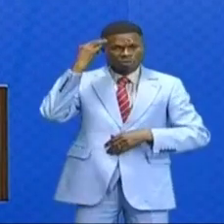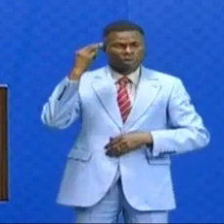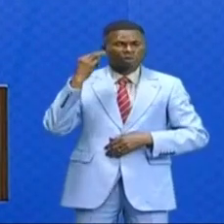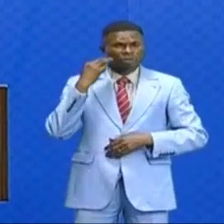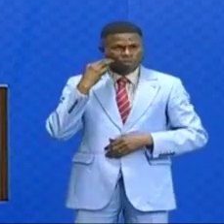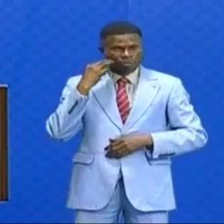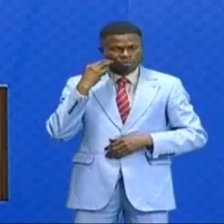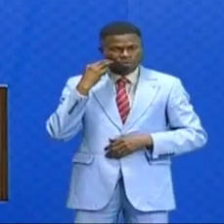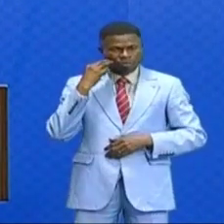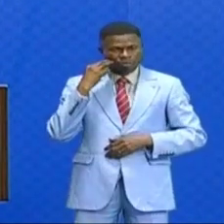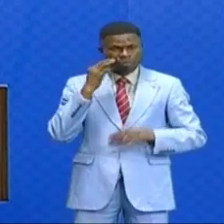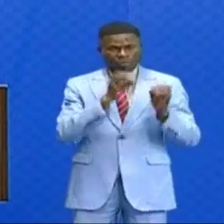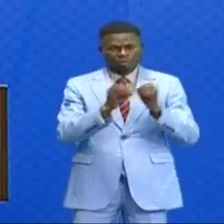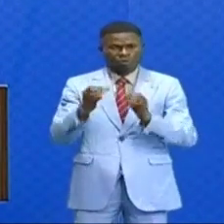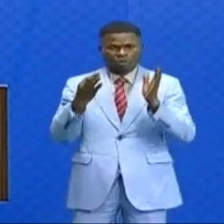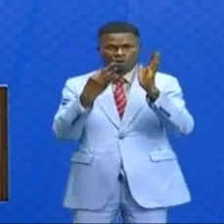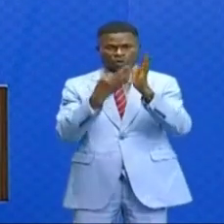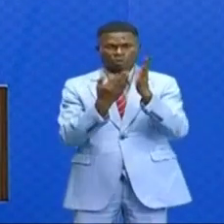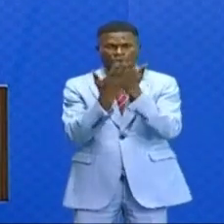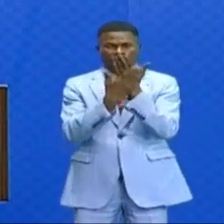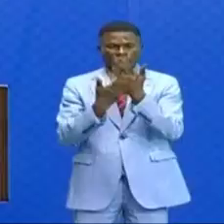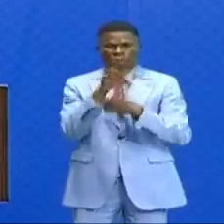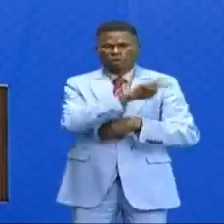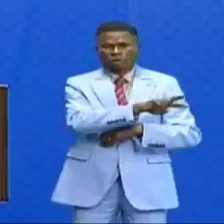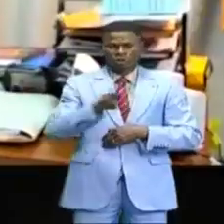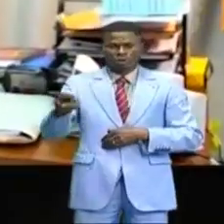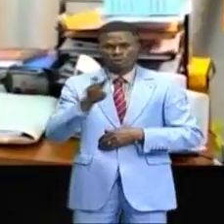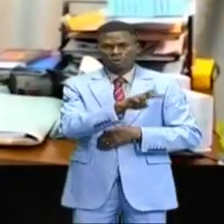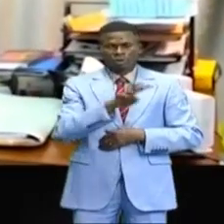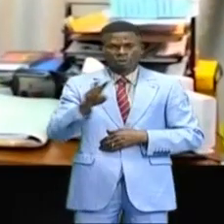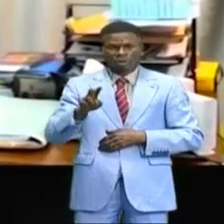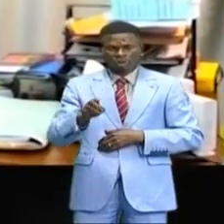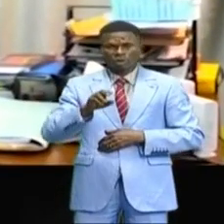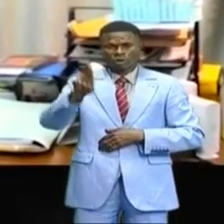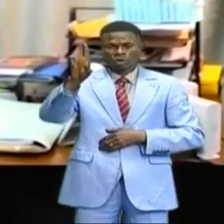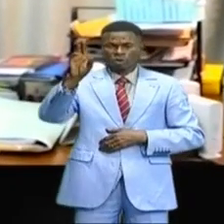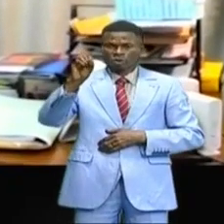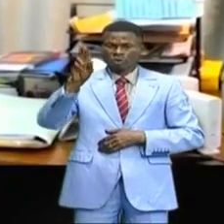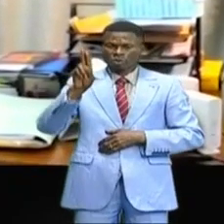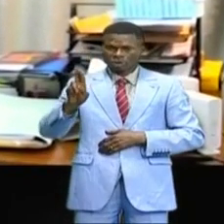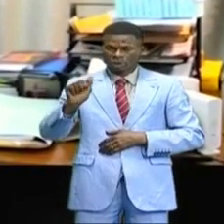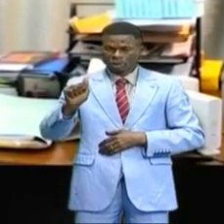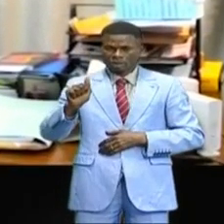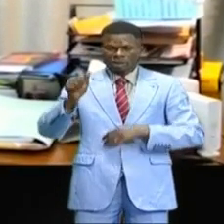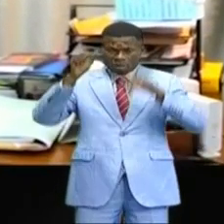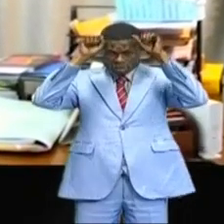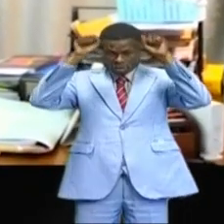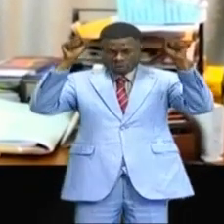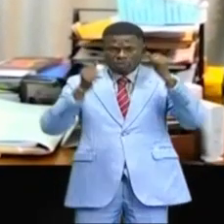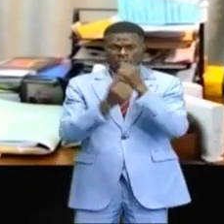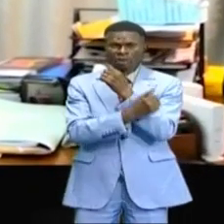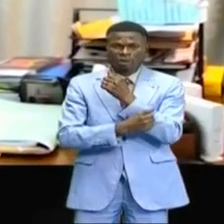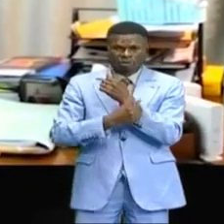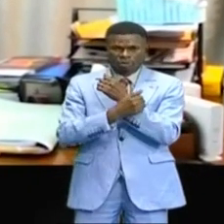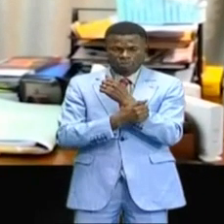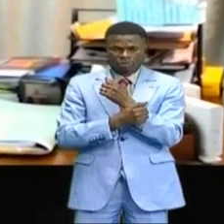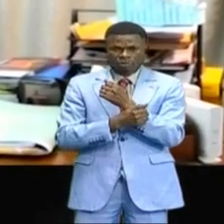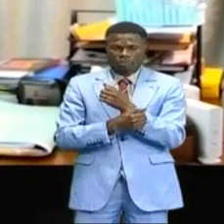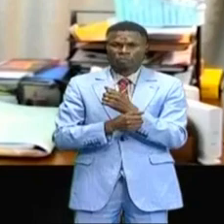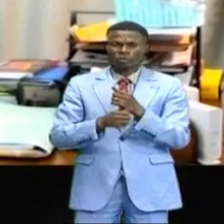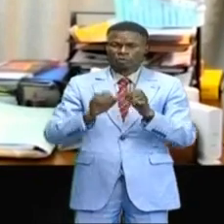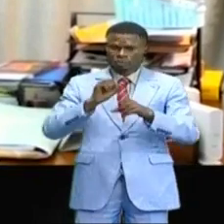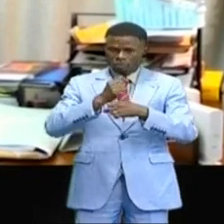ministres, tenue le 8 juillet 2022 à la Cité de l'Union africaine, le président de la République a formulé dans